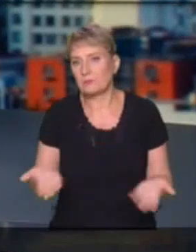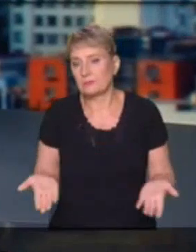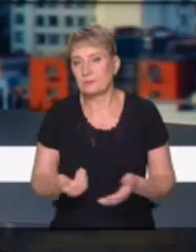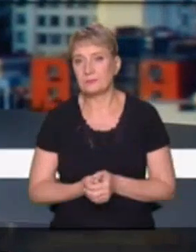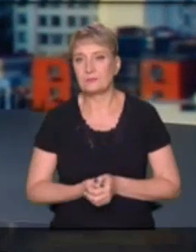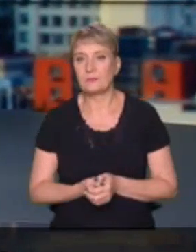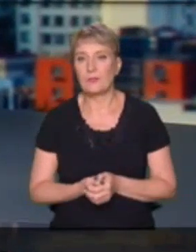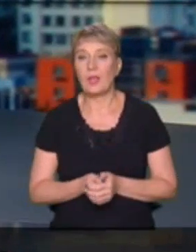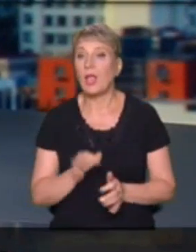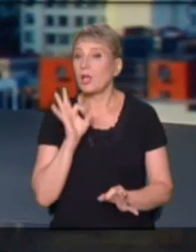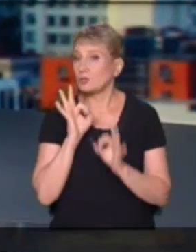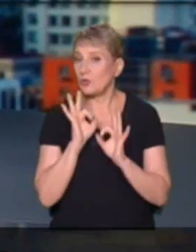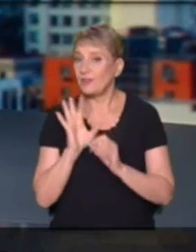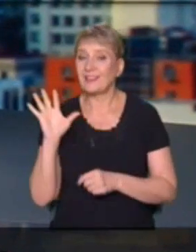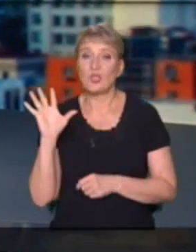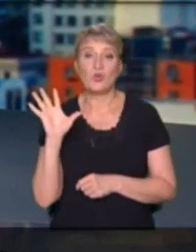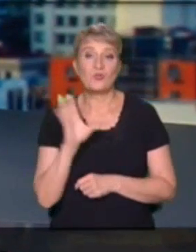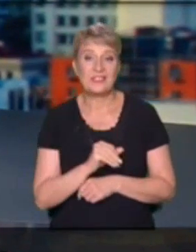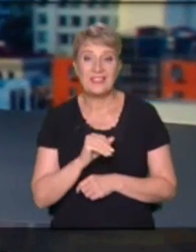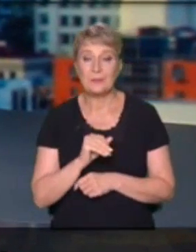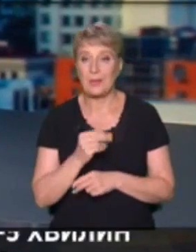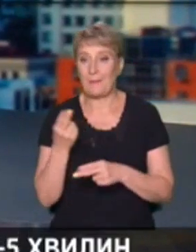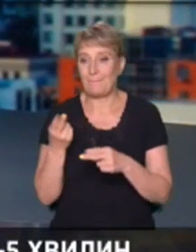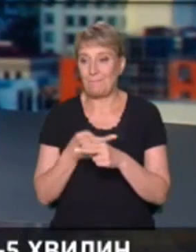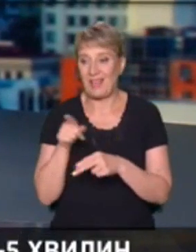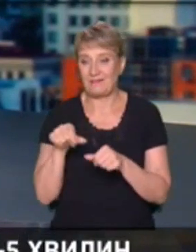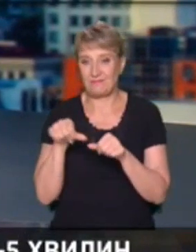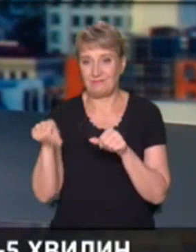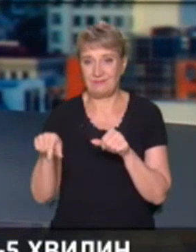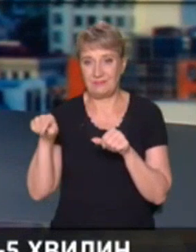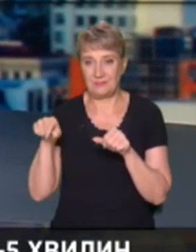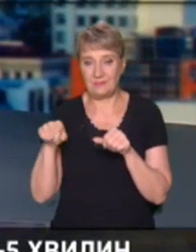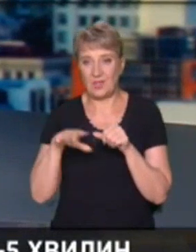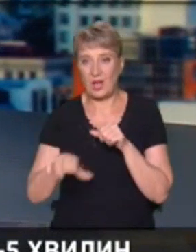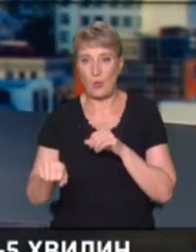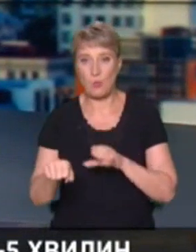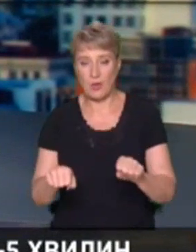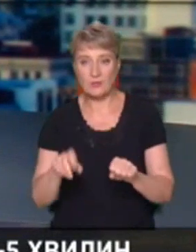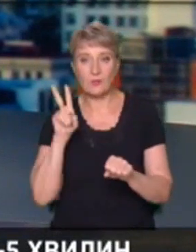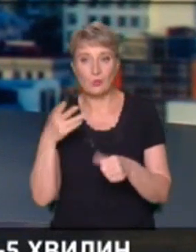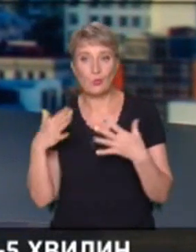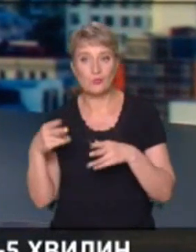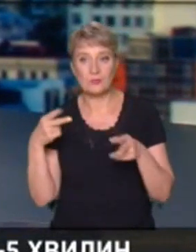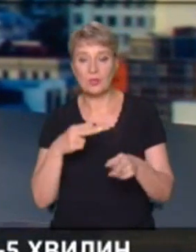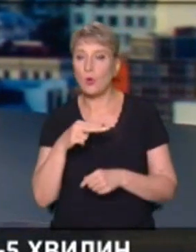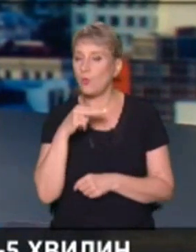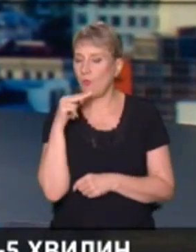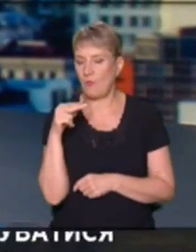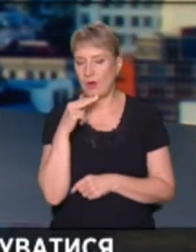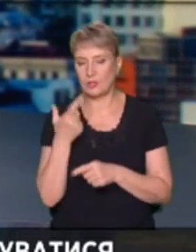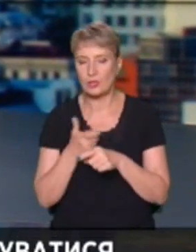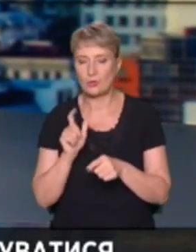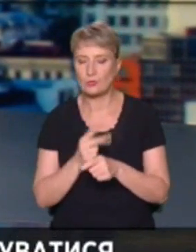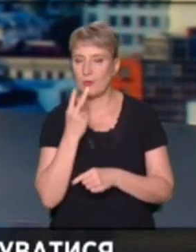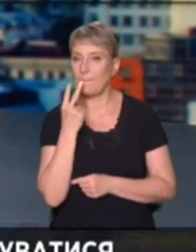Ну, я раджу всім, без винятку окупантам, і ті, які в Росії, і ті, які вже приїхали на окуповану територію, уважно дуже